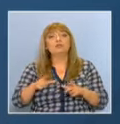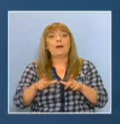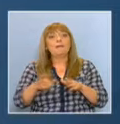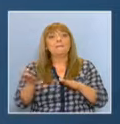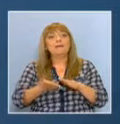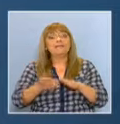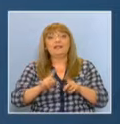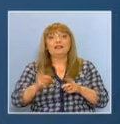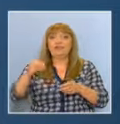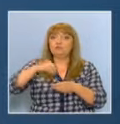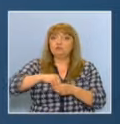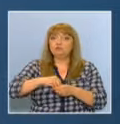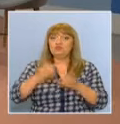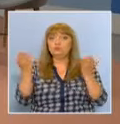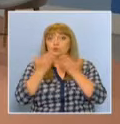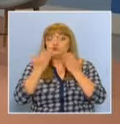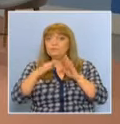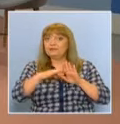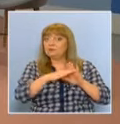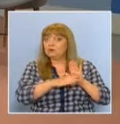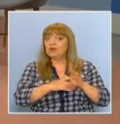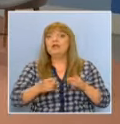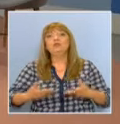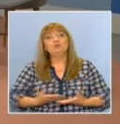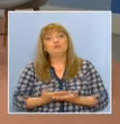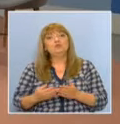учебната програма, така че е необходимо допълнително четене.